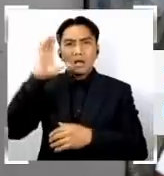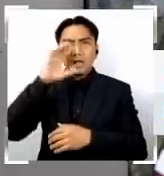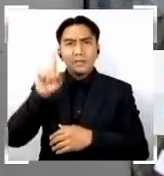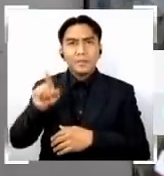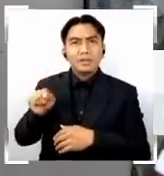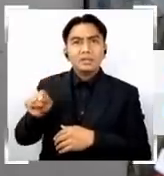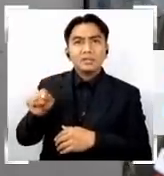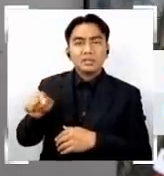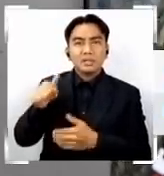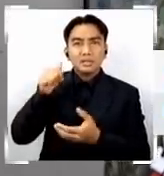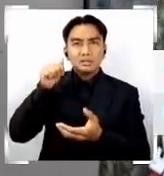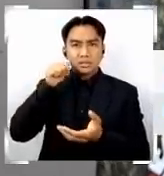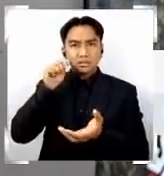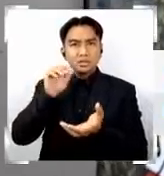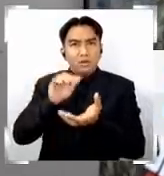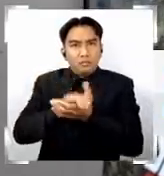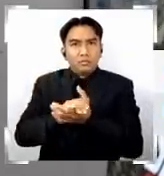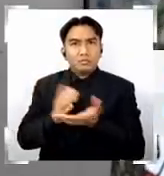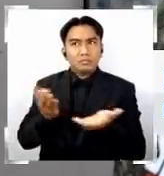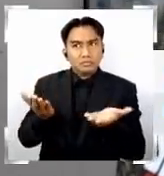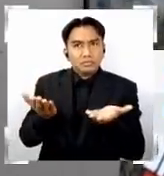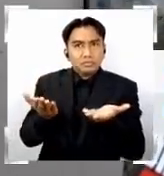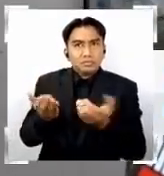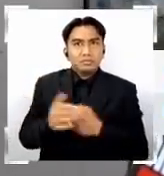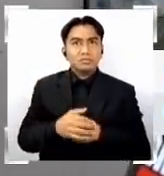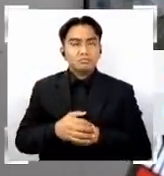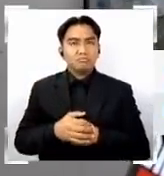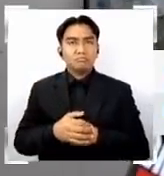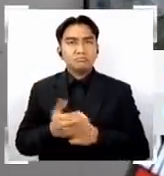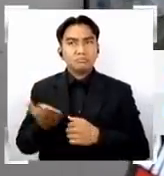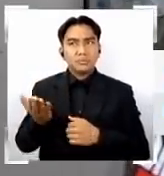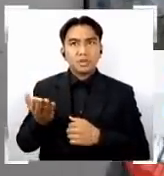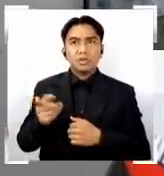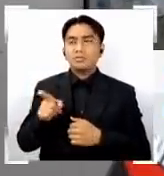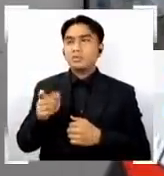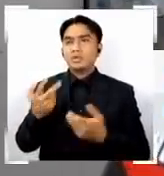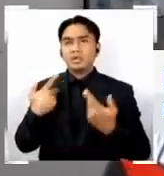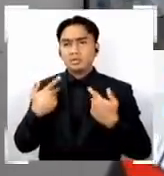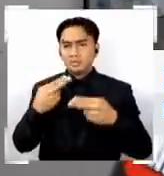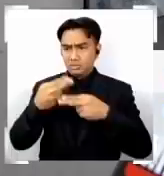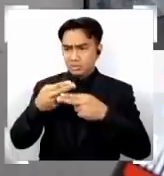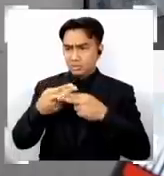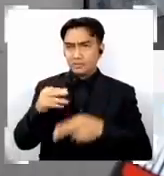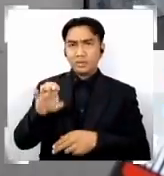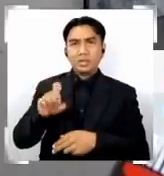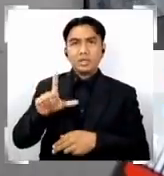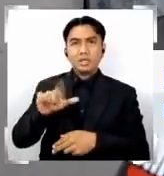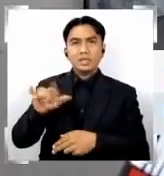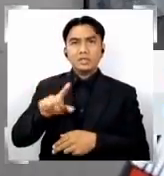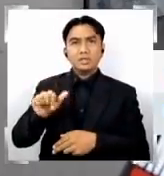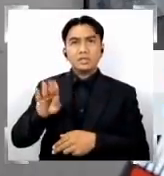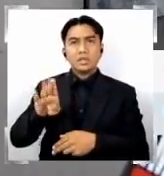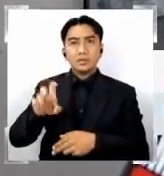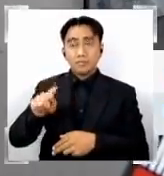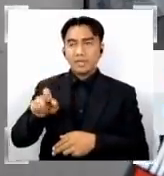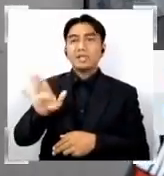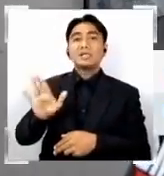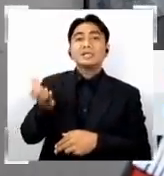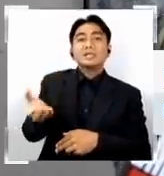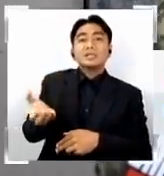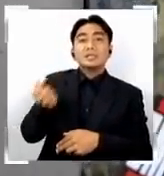no? Na alleged na nagngangalang Elizabeth. Yun naman yung asawa niya daw po, ma'am, hinahanap